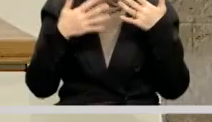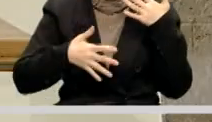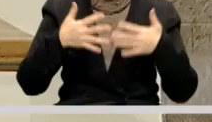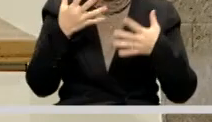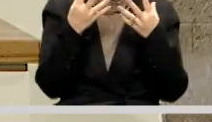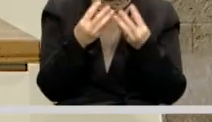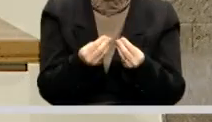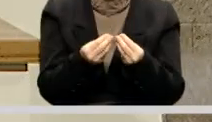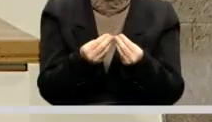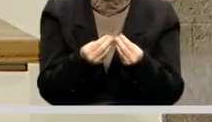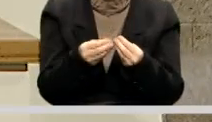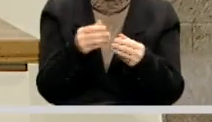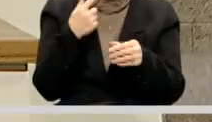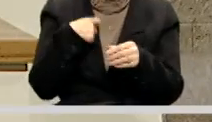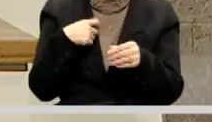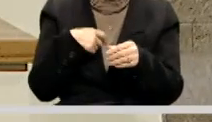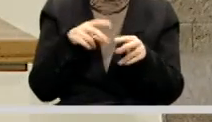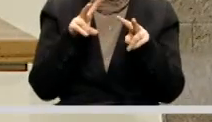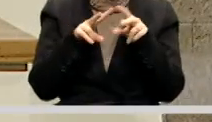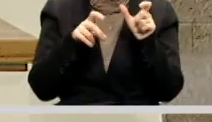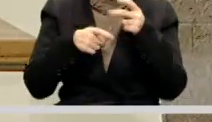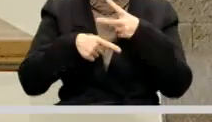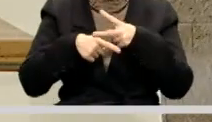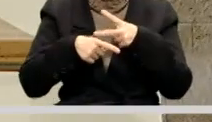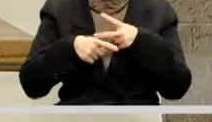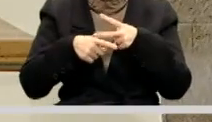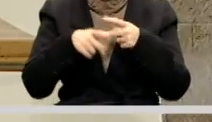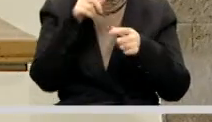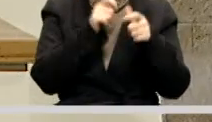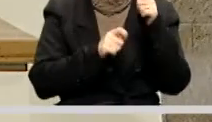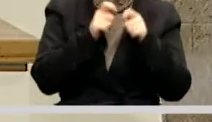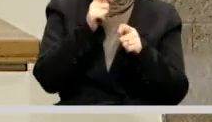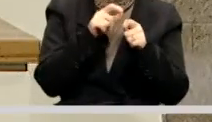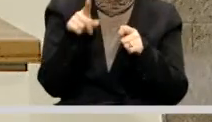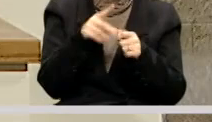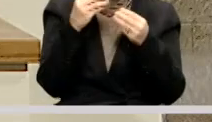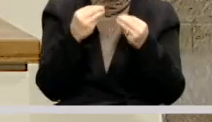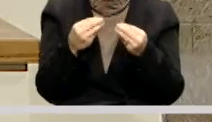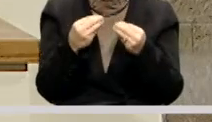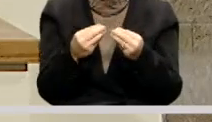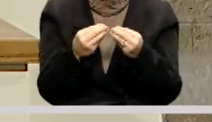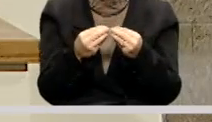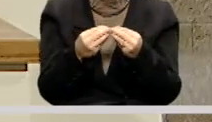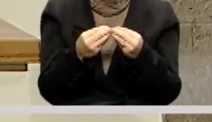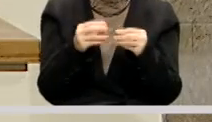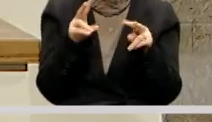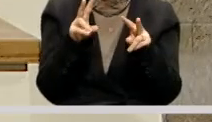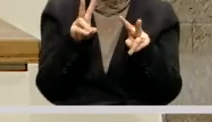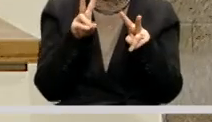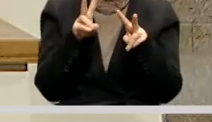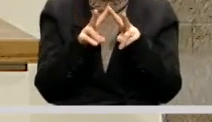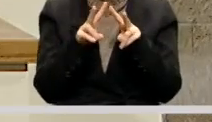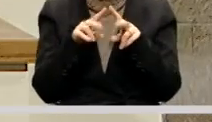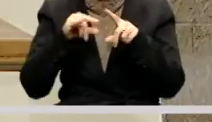özellikler gösterir. Özellikle muzda, sütte iyi miktarda triptofan salgılatacak, melatonini uyaracak